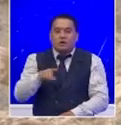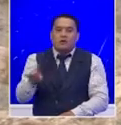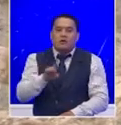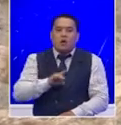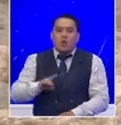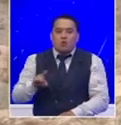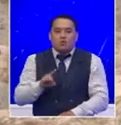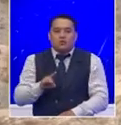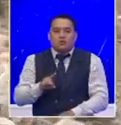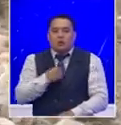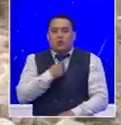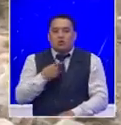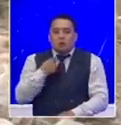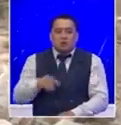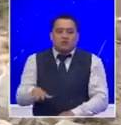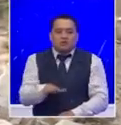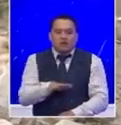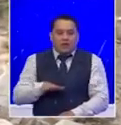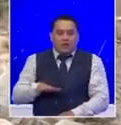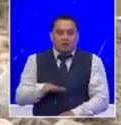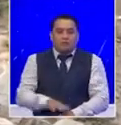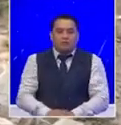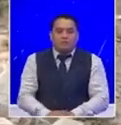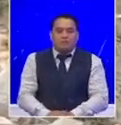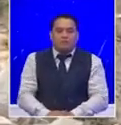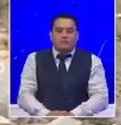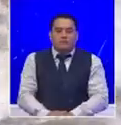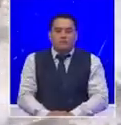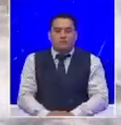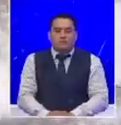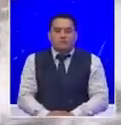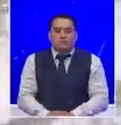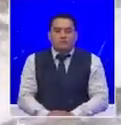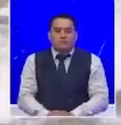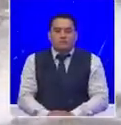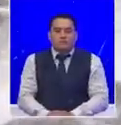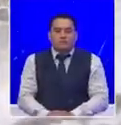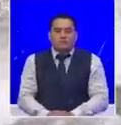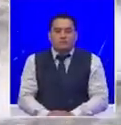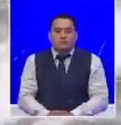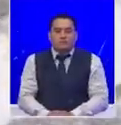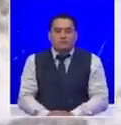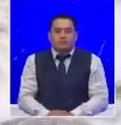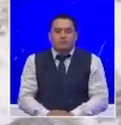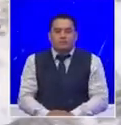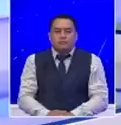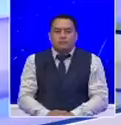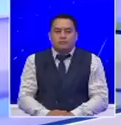также растительные сети Талдыкурганского региона. Евгения Присяжная, Нурбек Журанбаев, Мади Байбасынов, телеканал ЖТСУ.